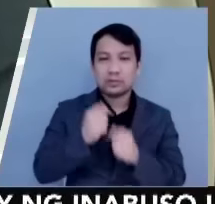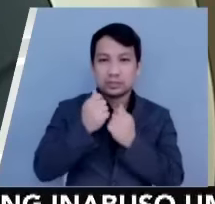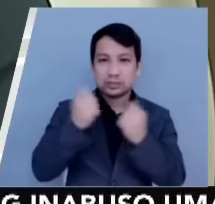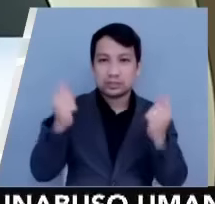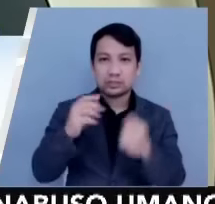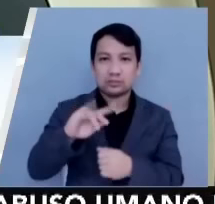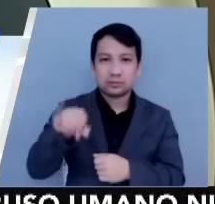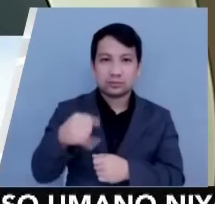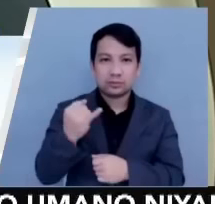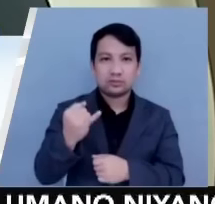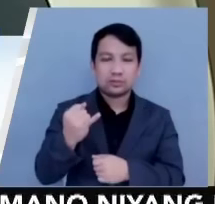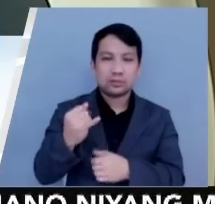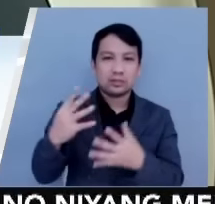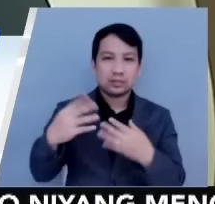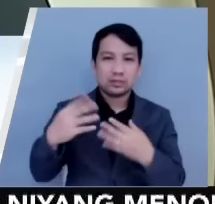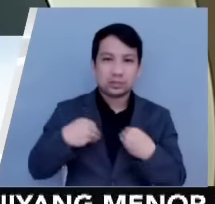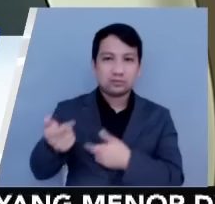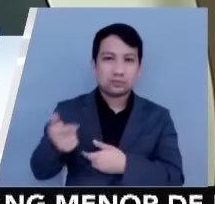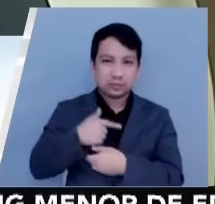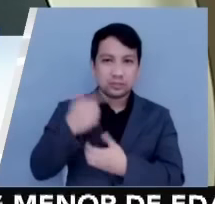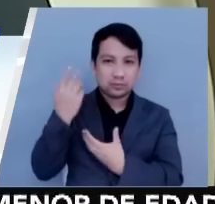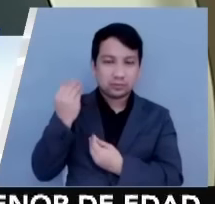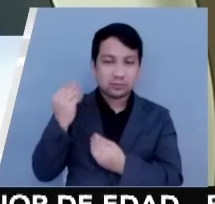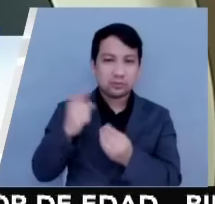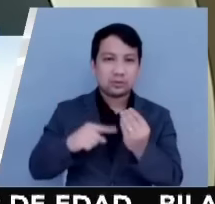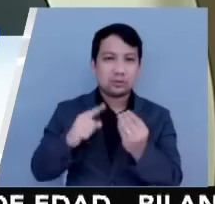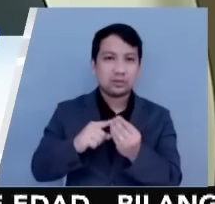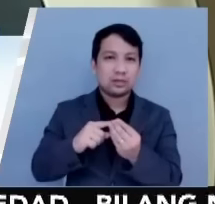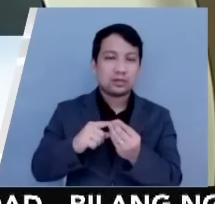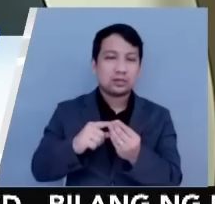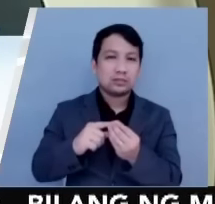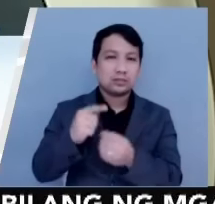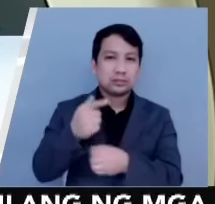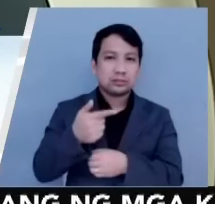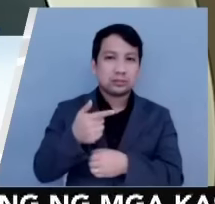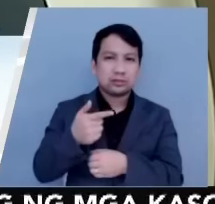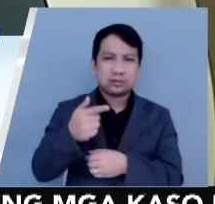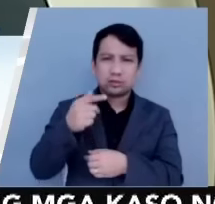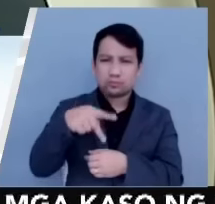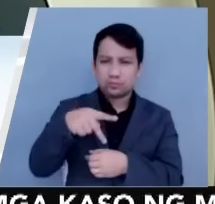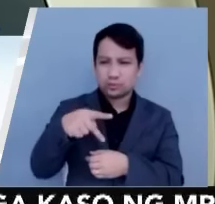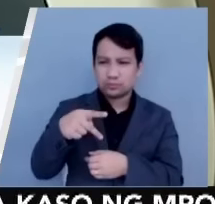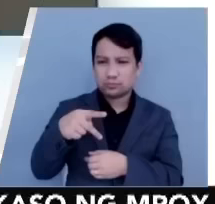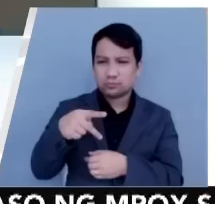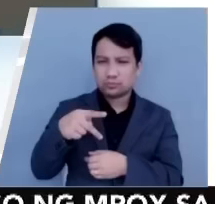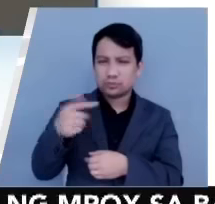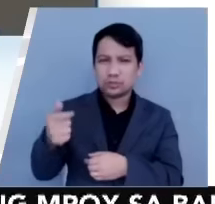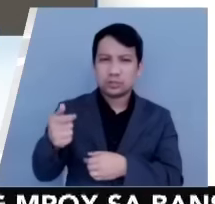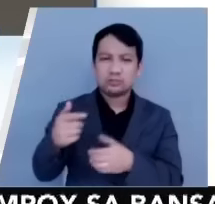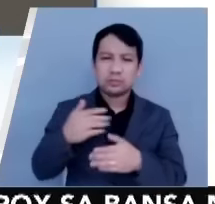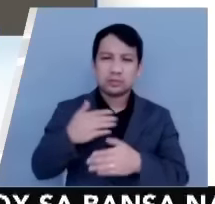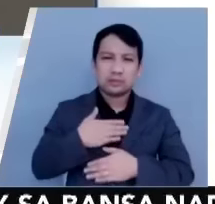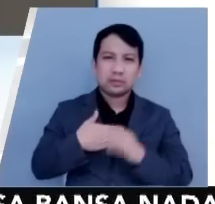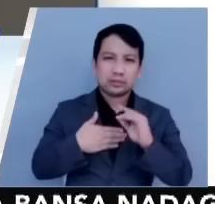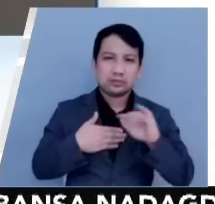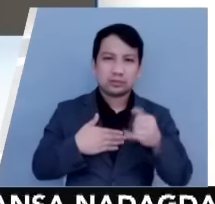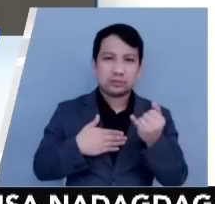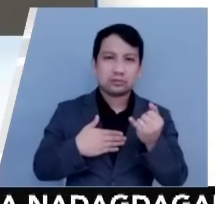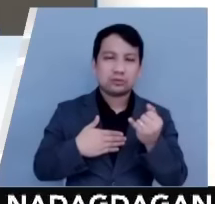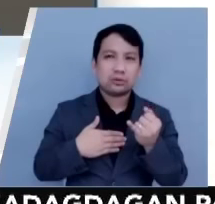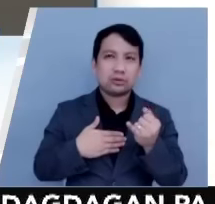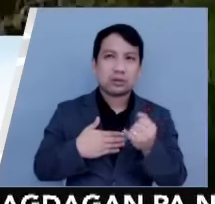base sa natanggap na official update mula sa Prosecutor General ng Timor-Leste. Ikinatuwa ni Justice Secretary Jesus Crispin